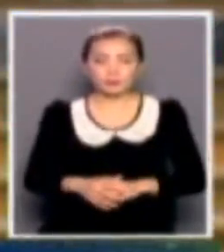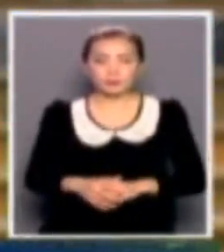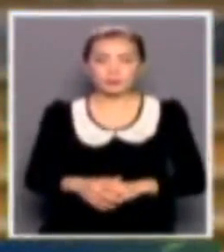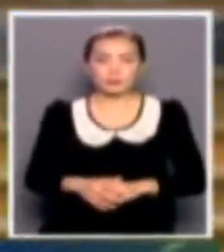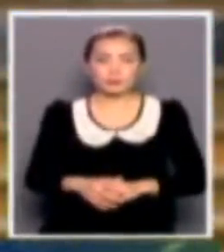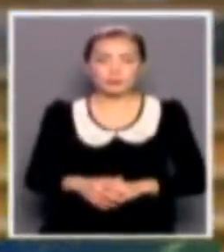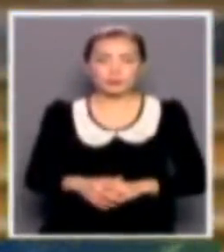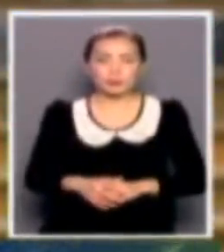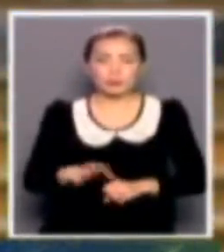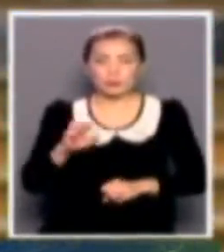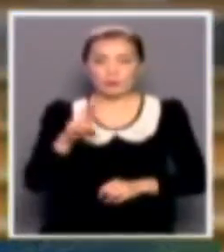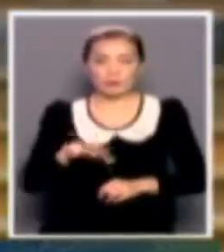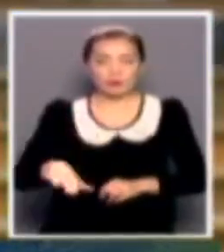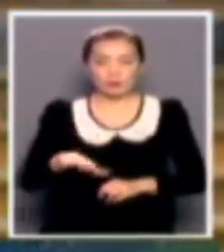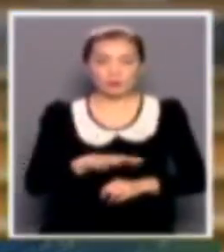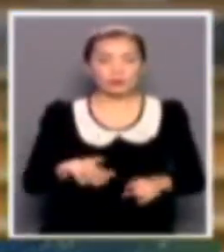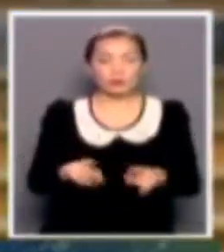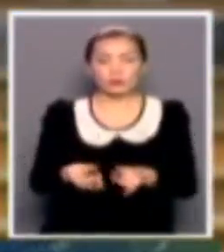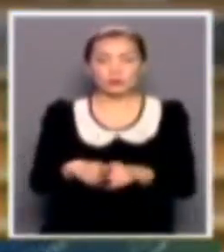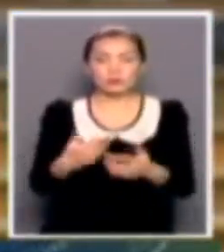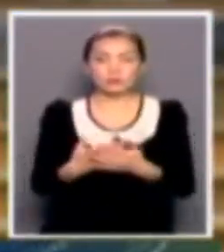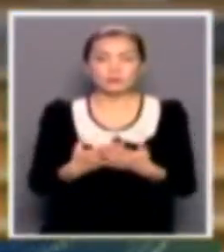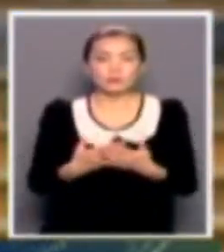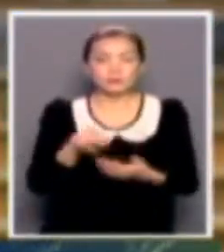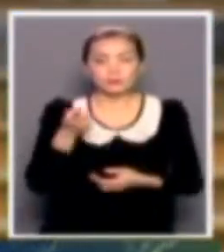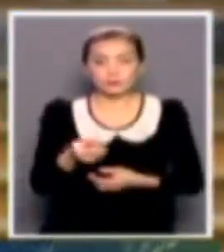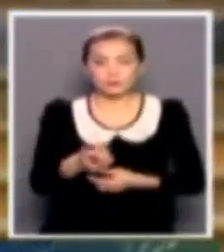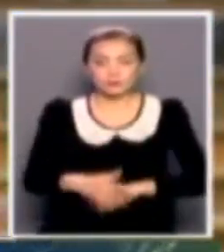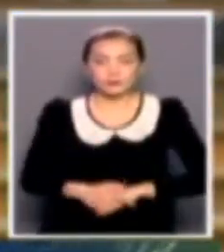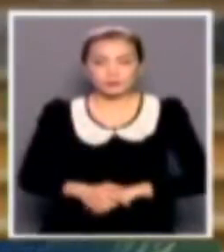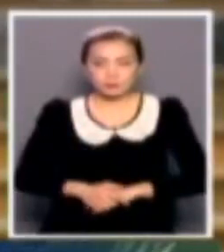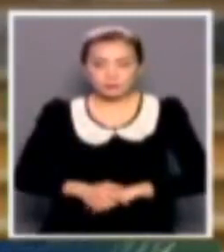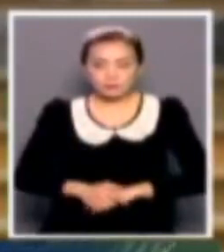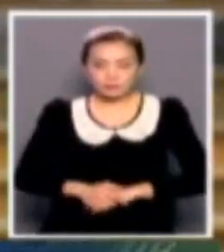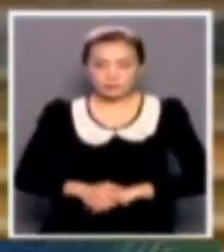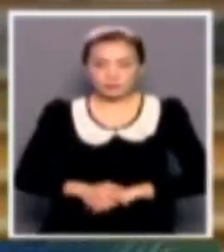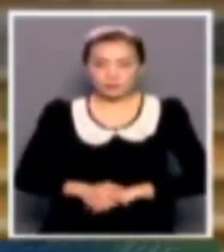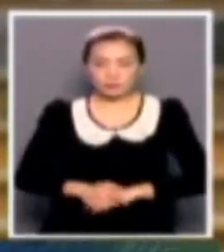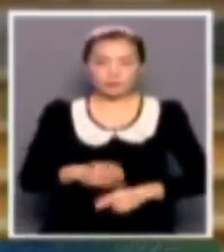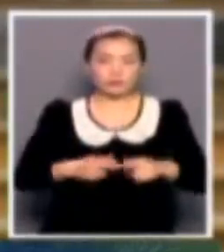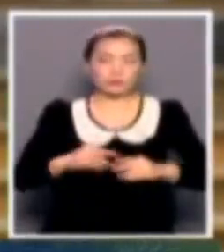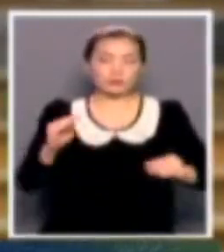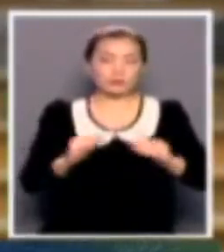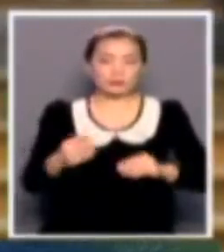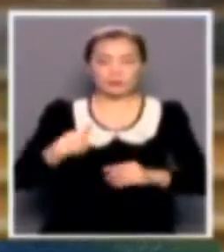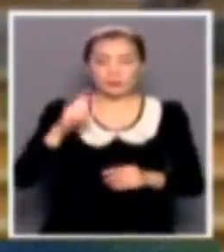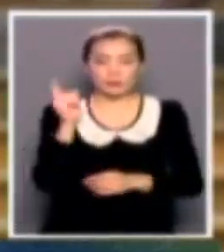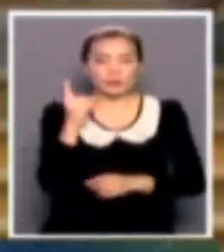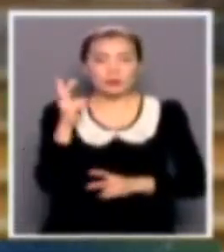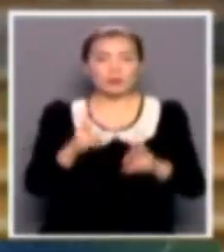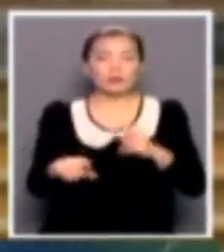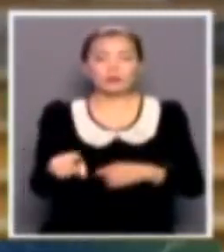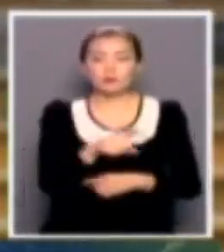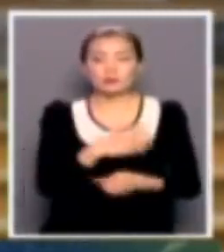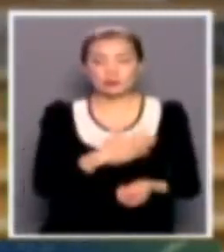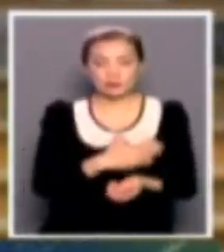Атырау облысы бойынша деуге де болады. Мысалға, біздер мына металл қондырғыларын шығаратын біздер. Басқа да заводтар енді